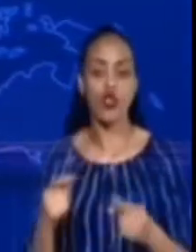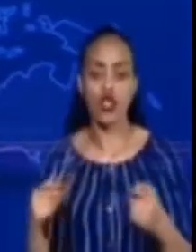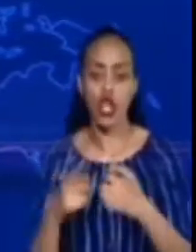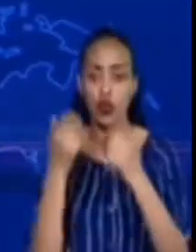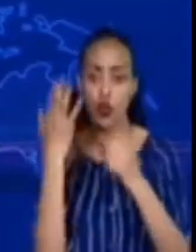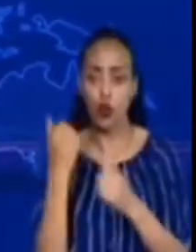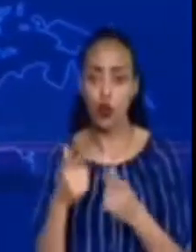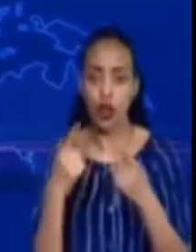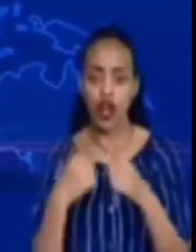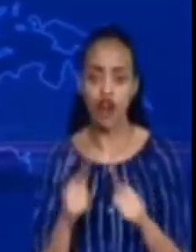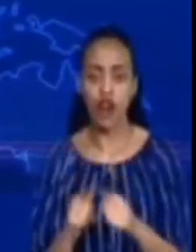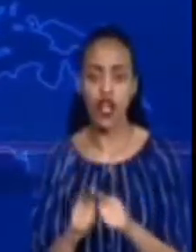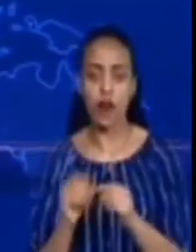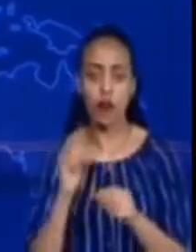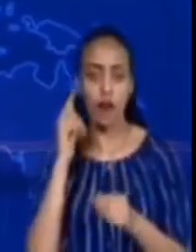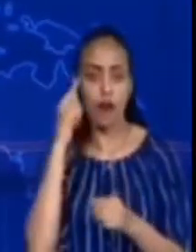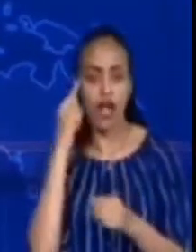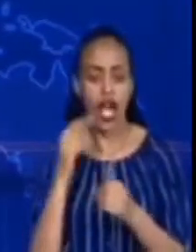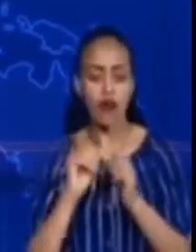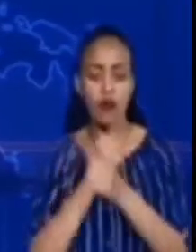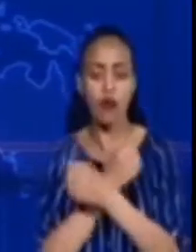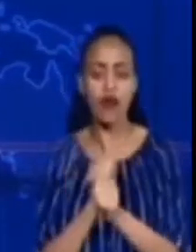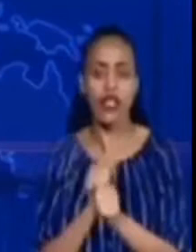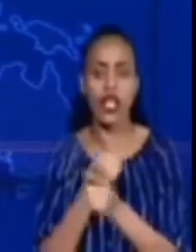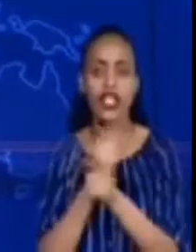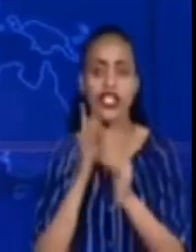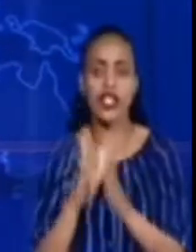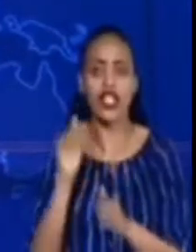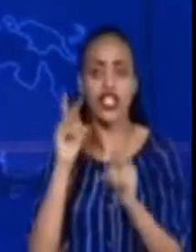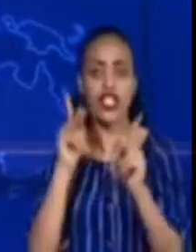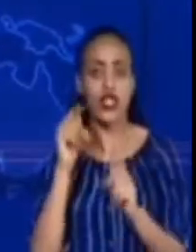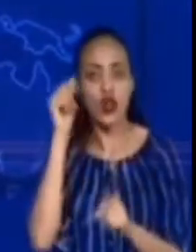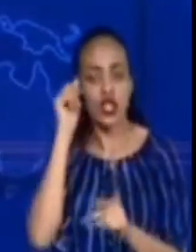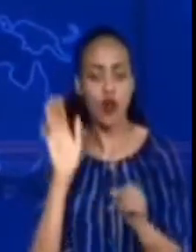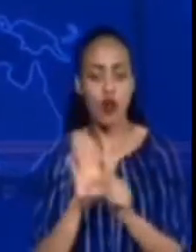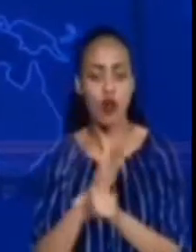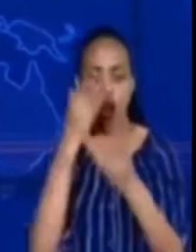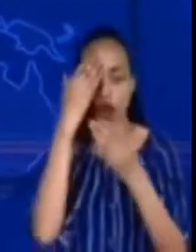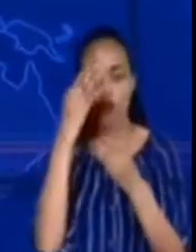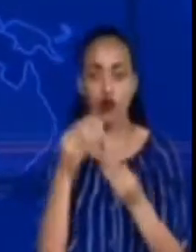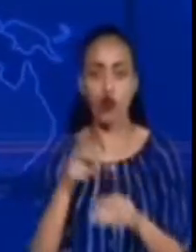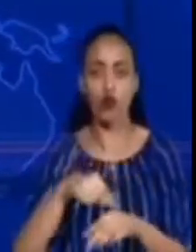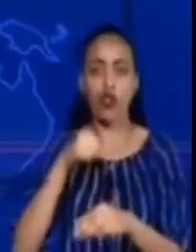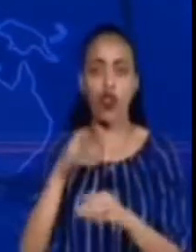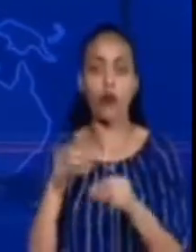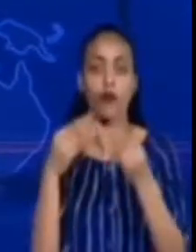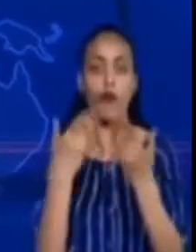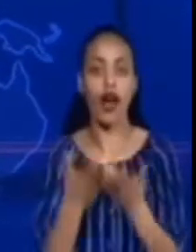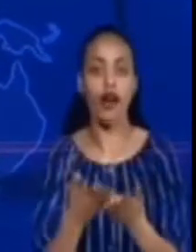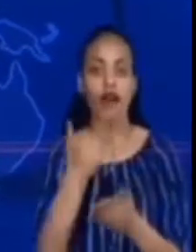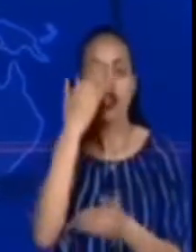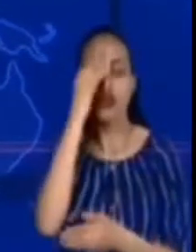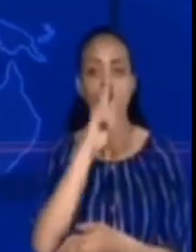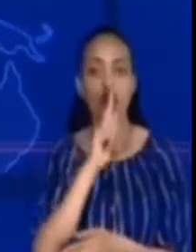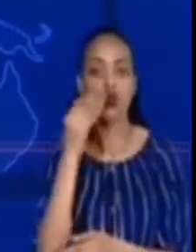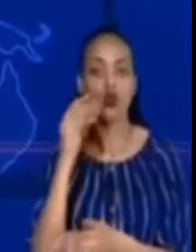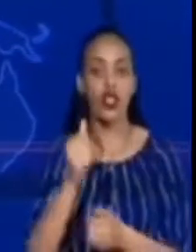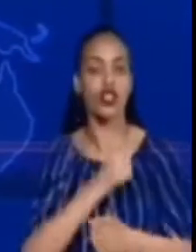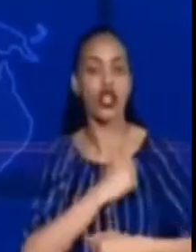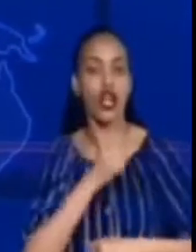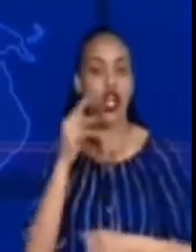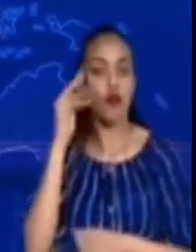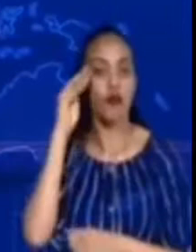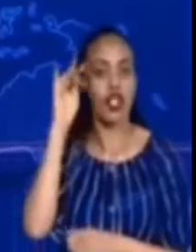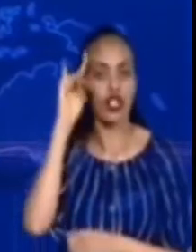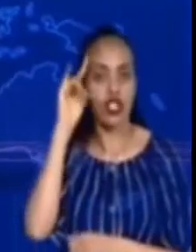ከርሶ የሚያምረው ምክር መምከር አቅጣጫ ማሳየት በቃ ይሄ ነው ከርሶ የሚያምረው ደግሞ ለኛ ለቀቆ ይሄ እኛ ልጆች